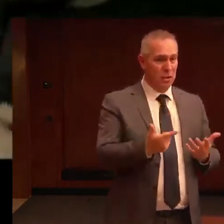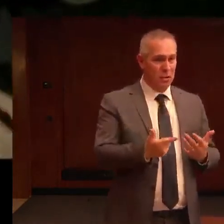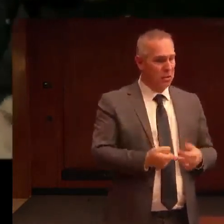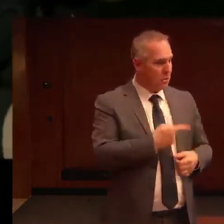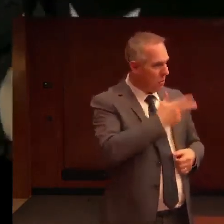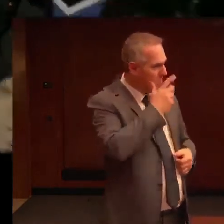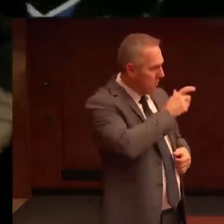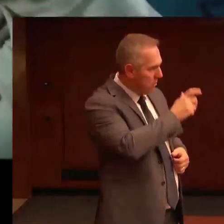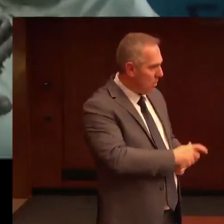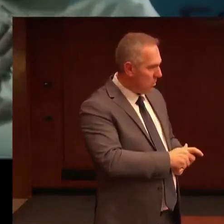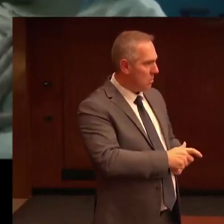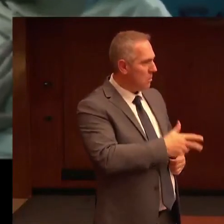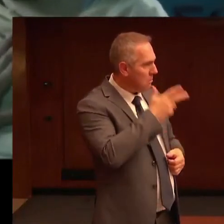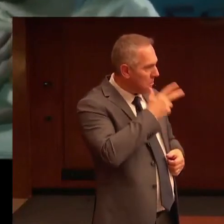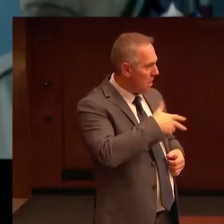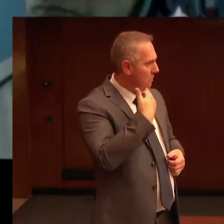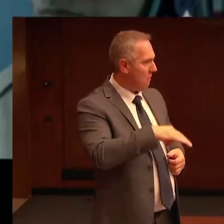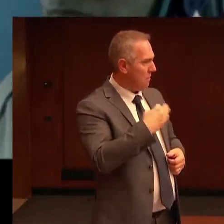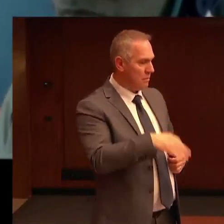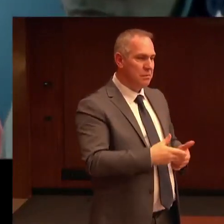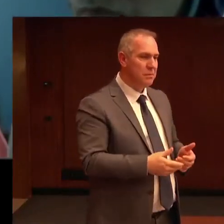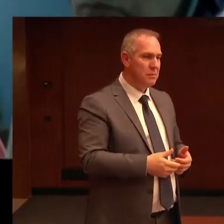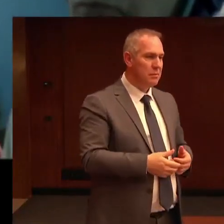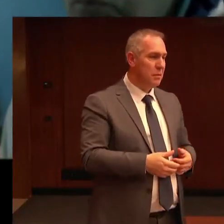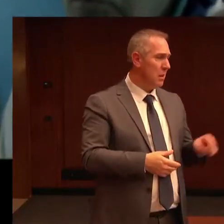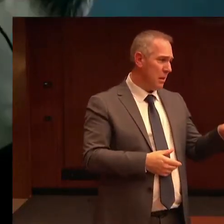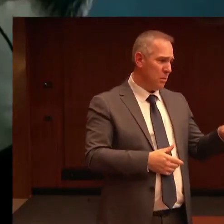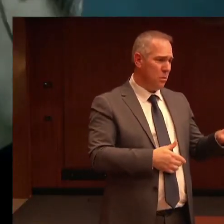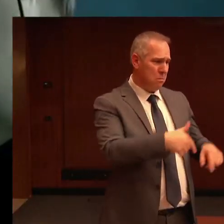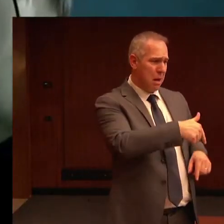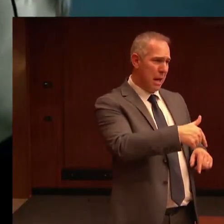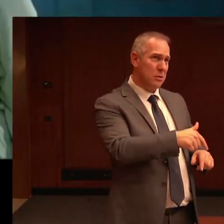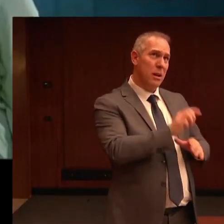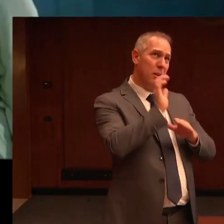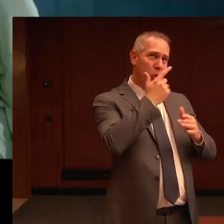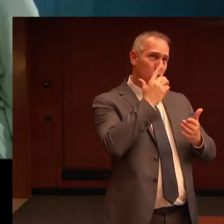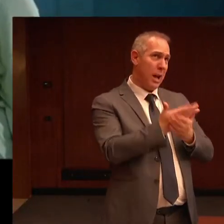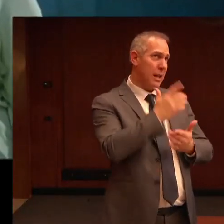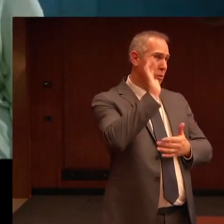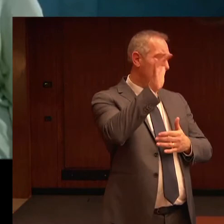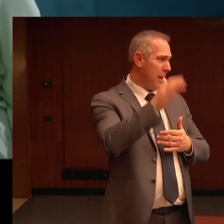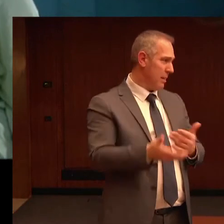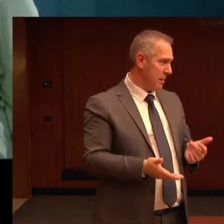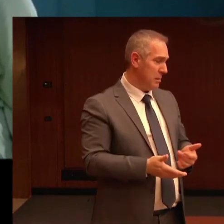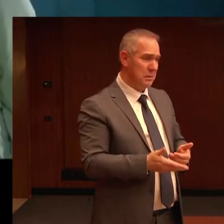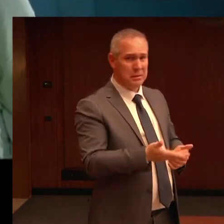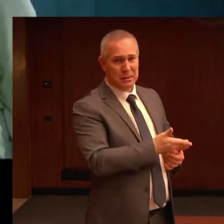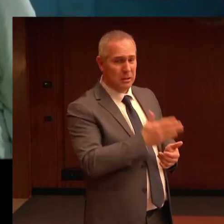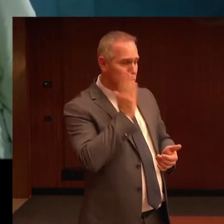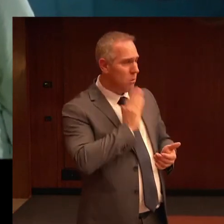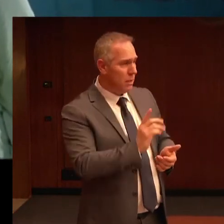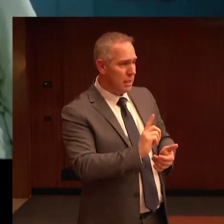brava persona e stai andando proprio alla grande. Secondo me è troppo basso per la pallacanestro. È bassetto. Non è bassetto, il poverino non ha